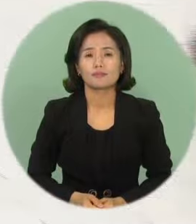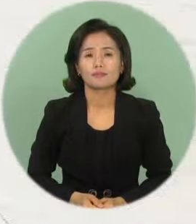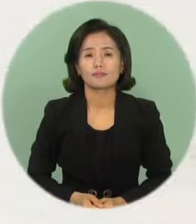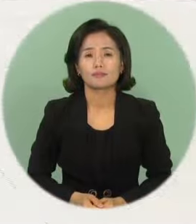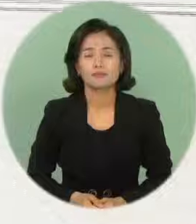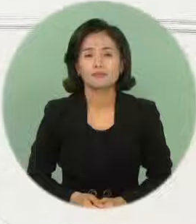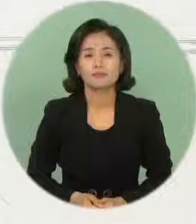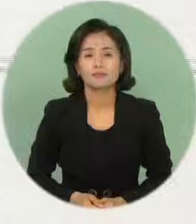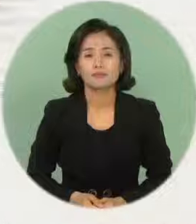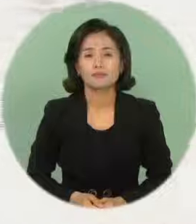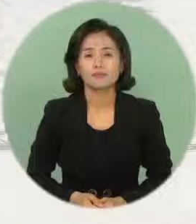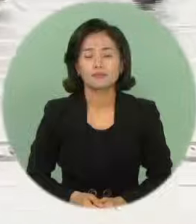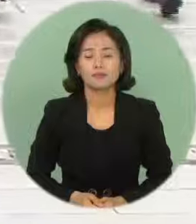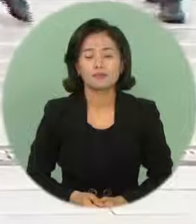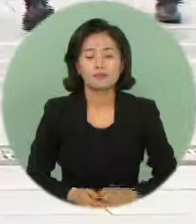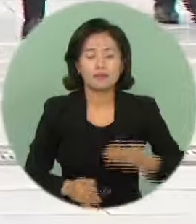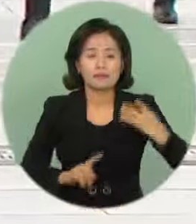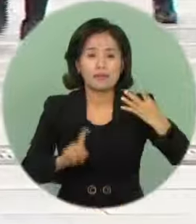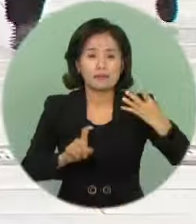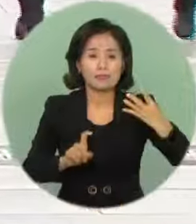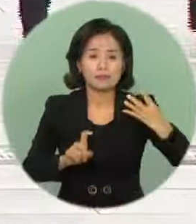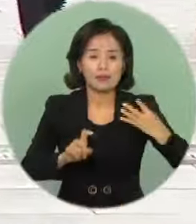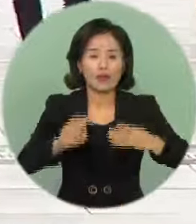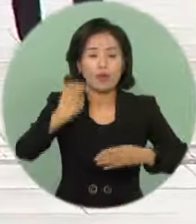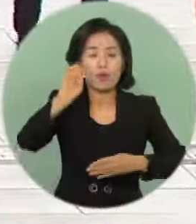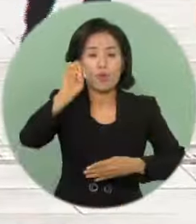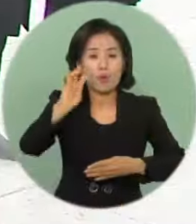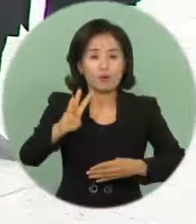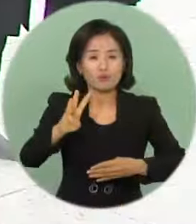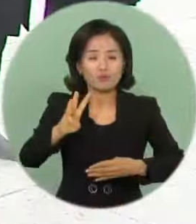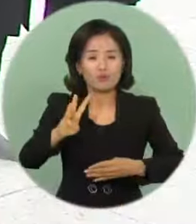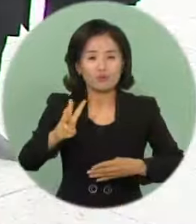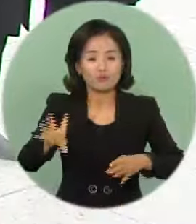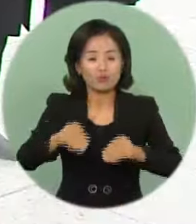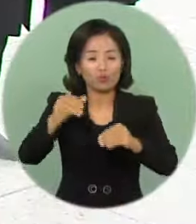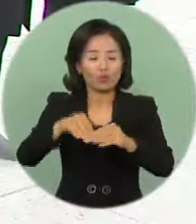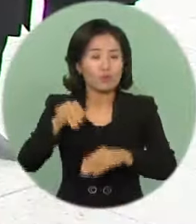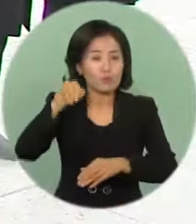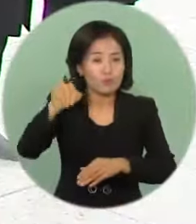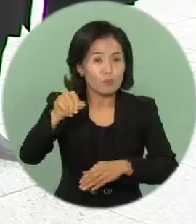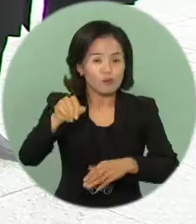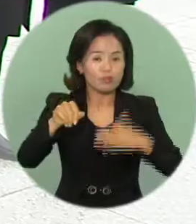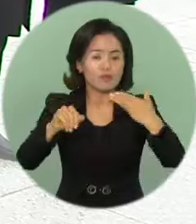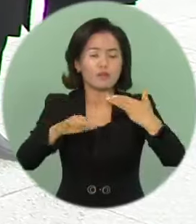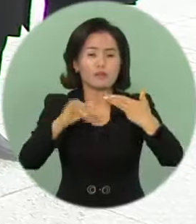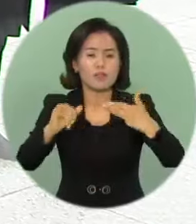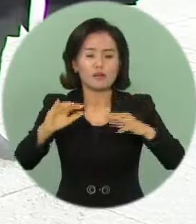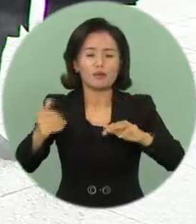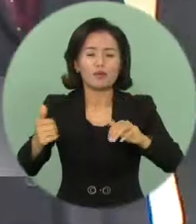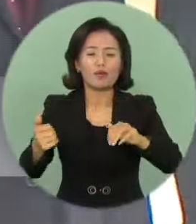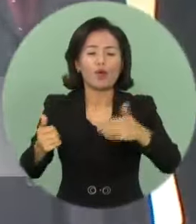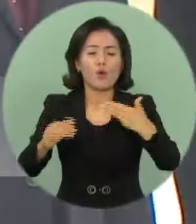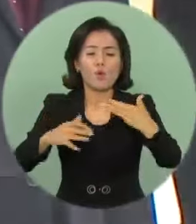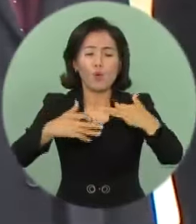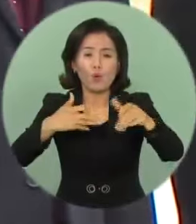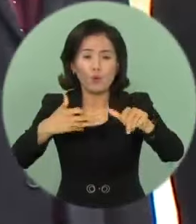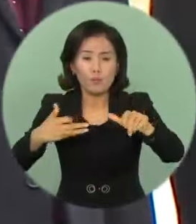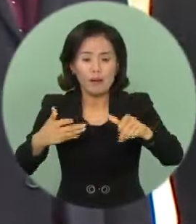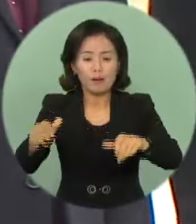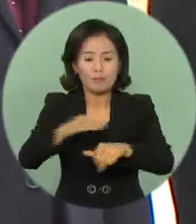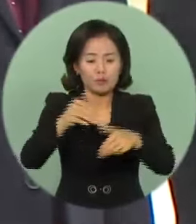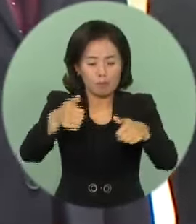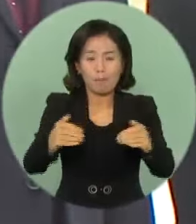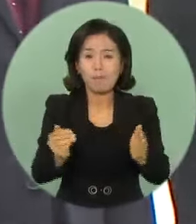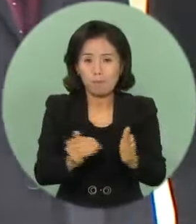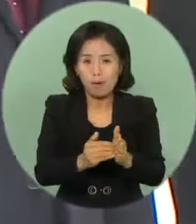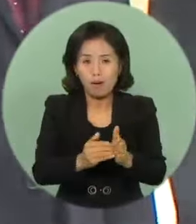40 총선 광주에 출마하는 국민의 여덟명의 후보들이 국립 518 민주 묘지를 참배했습니다 5월 정신이